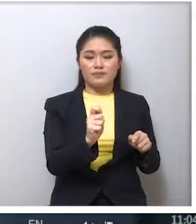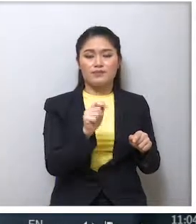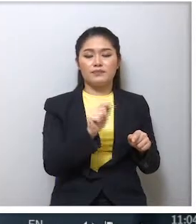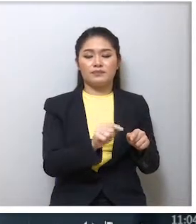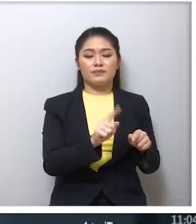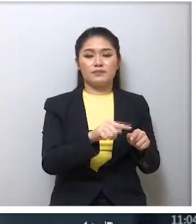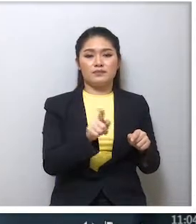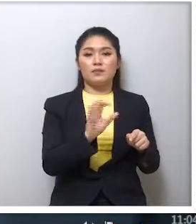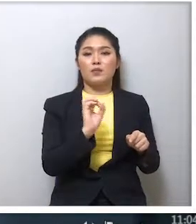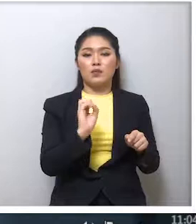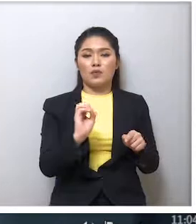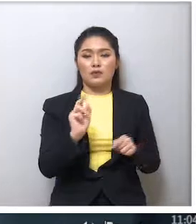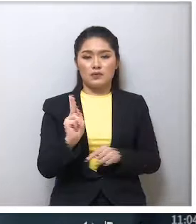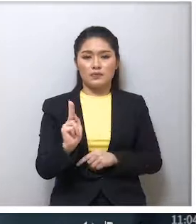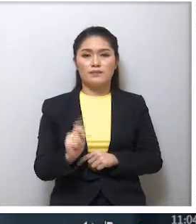กดโอเค